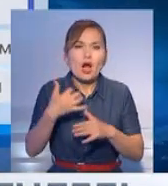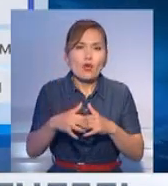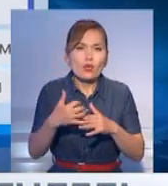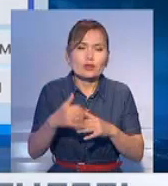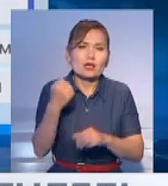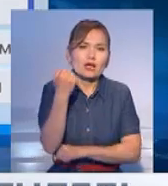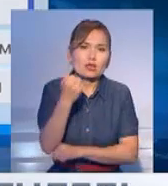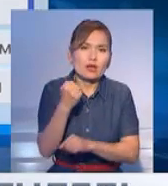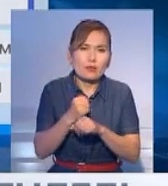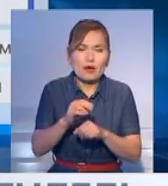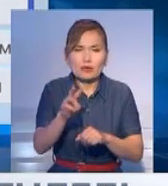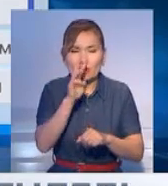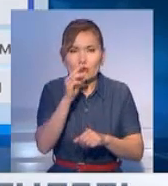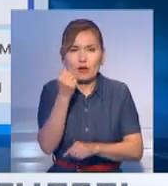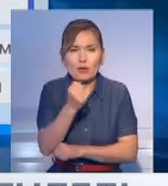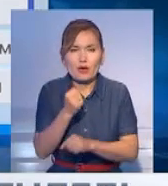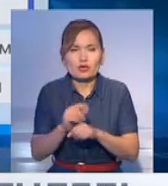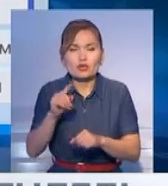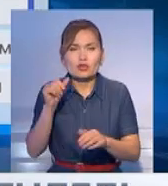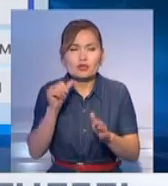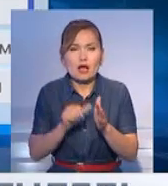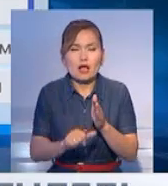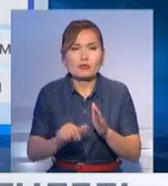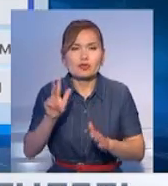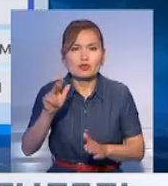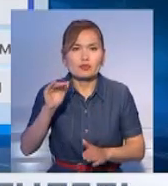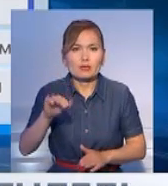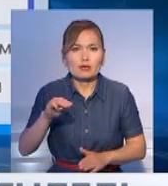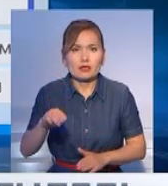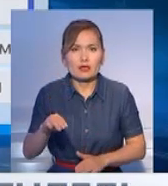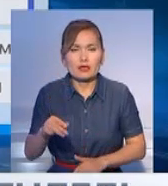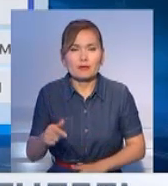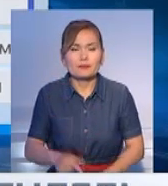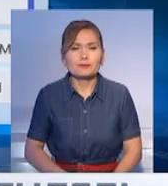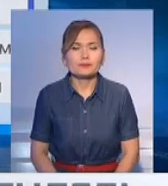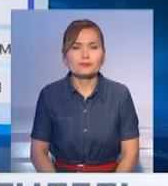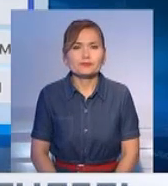жалақысы 163 604 теңге.